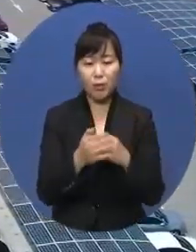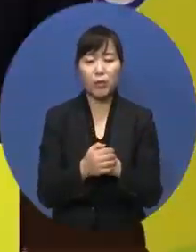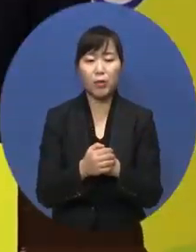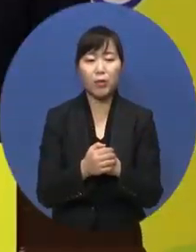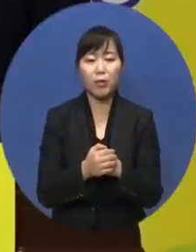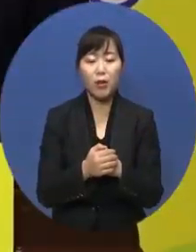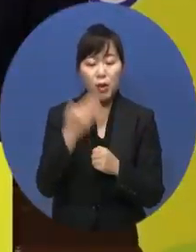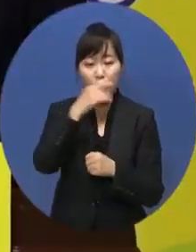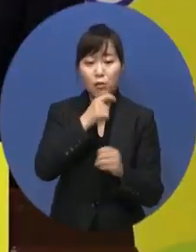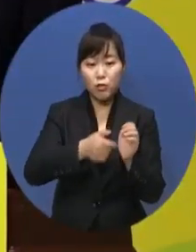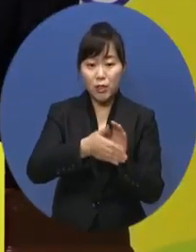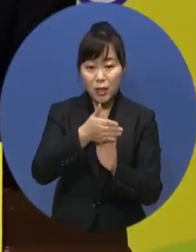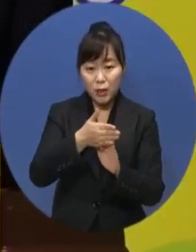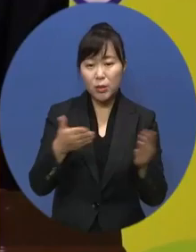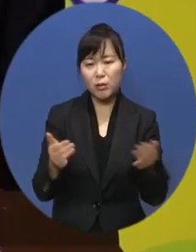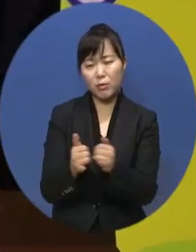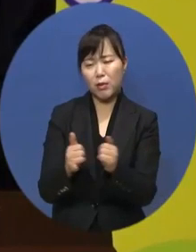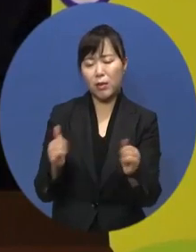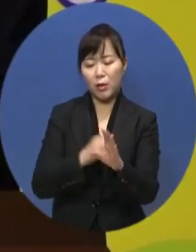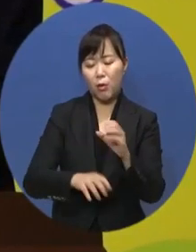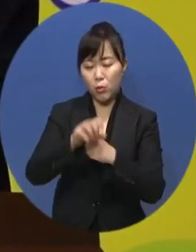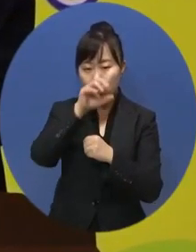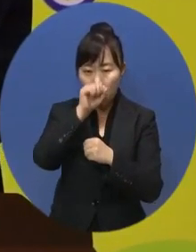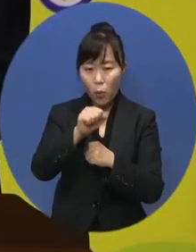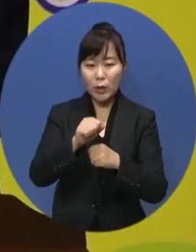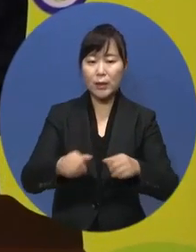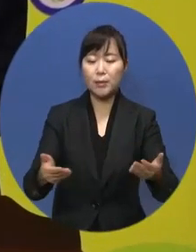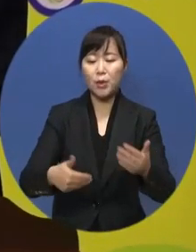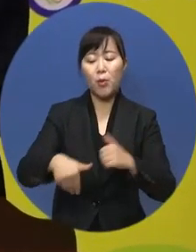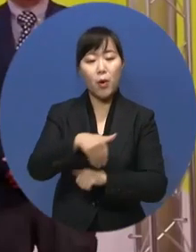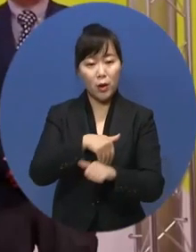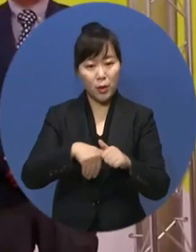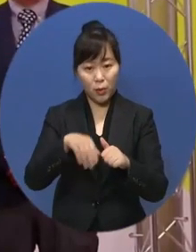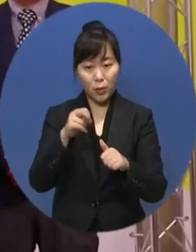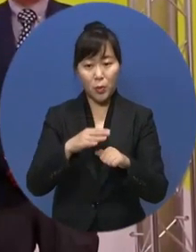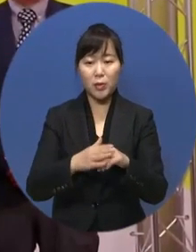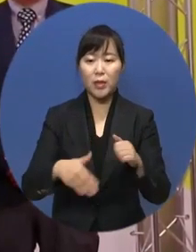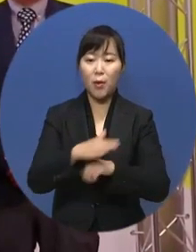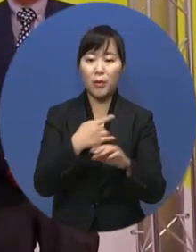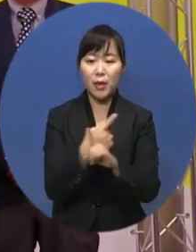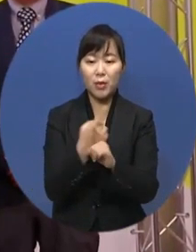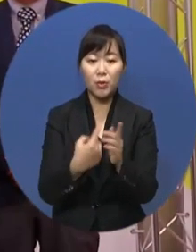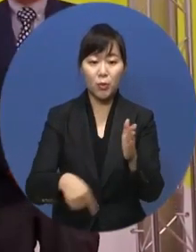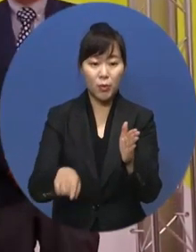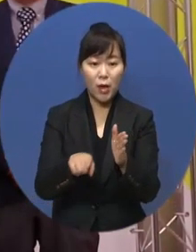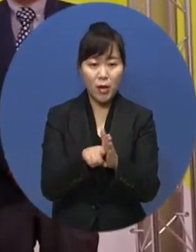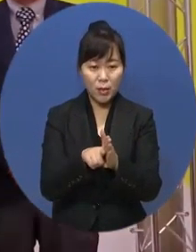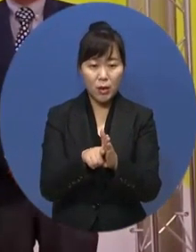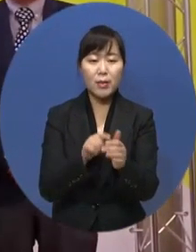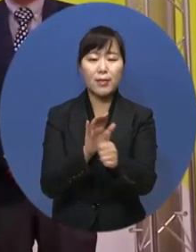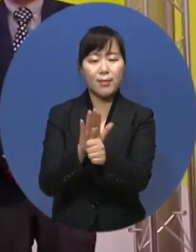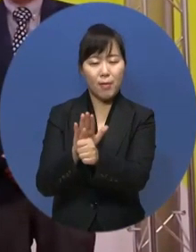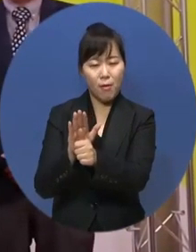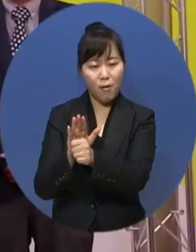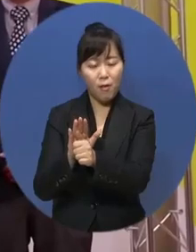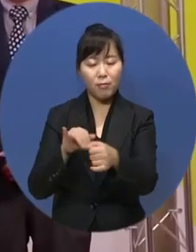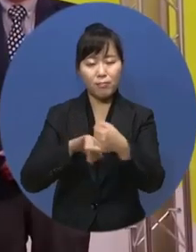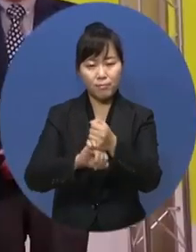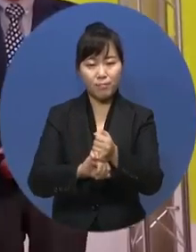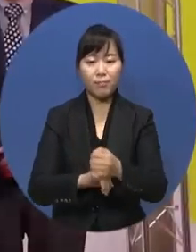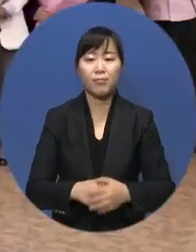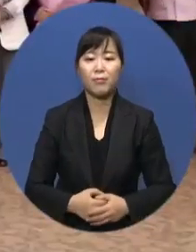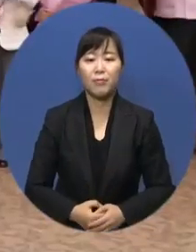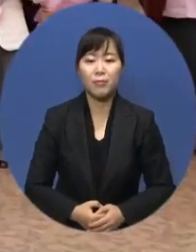여수시는 종사자들에게 더 나은 근무 환경과 처우 개선 등을 위해 지원을 아끼지 않겠다고